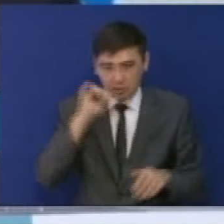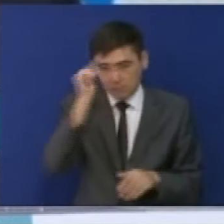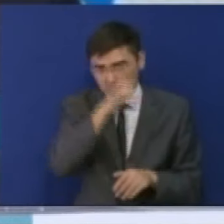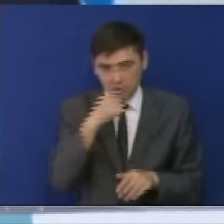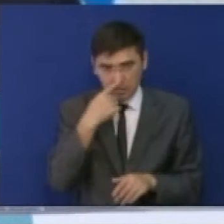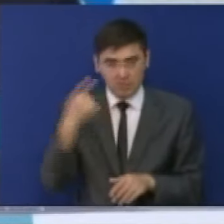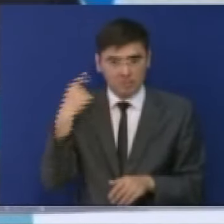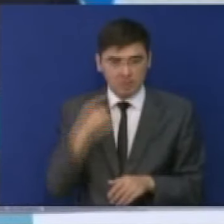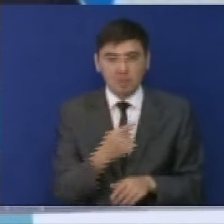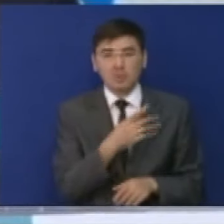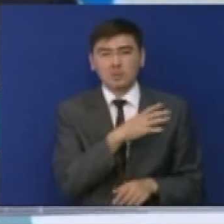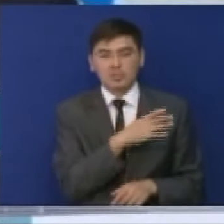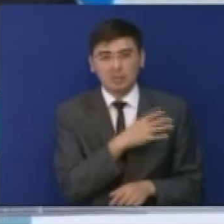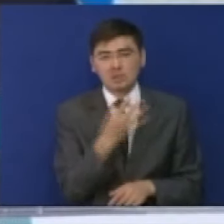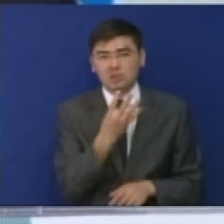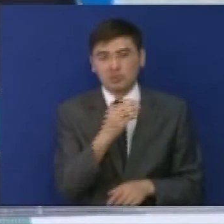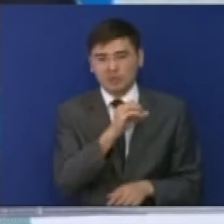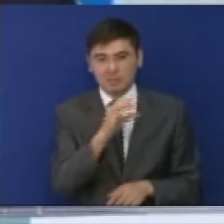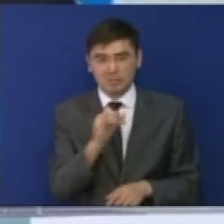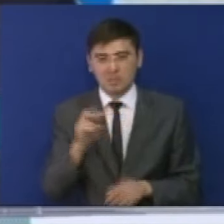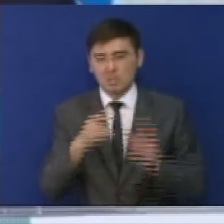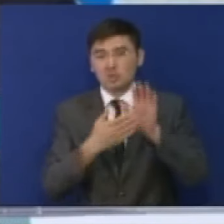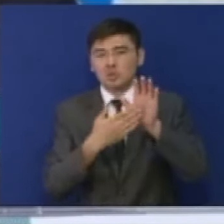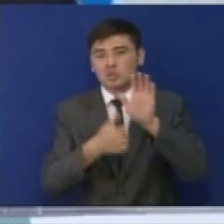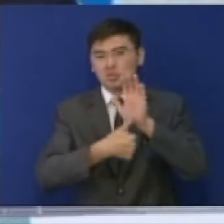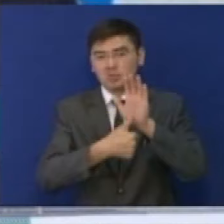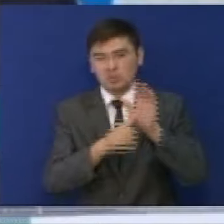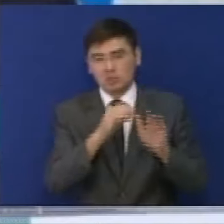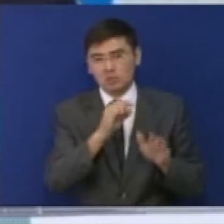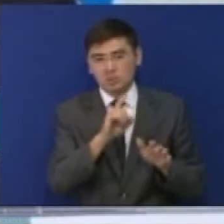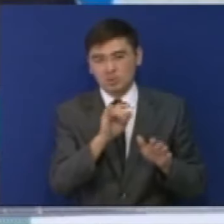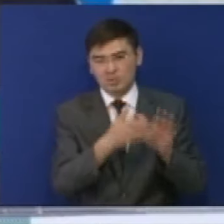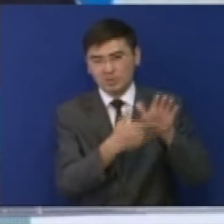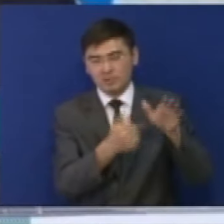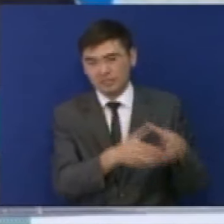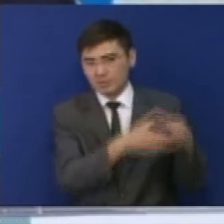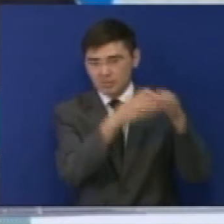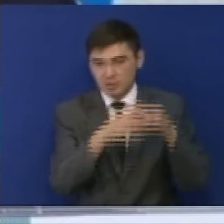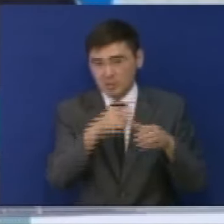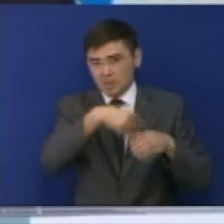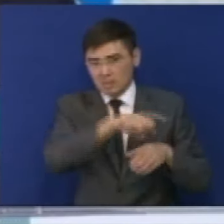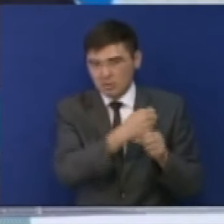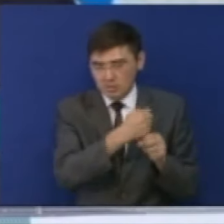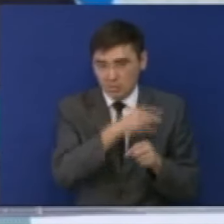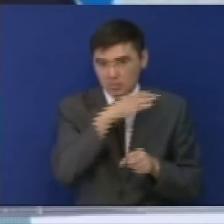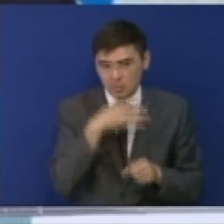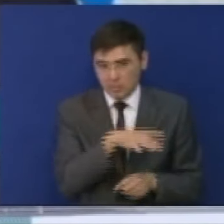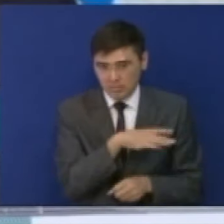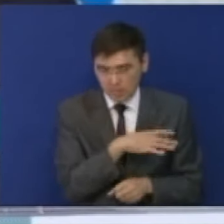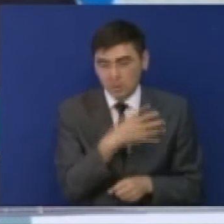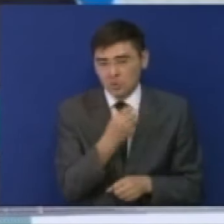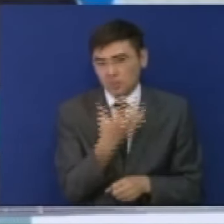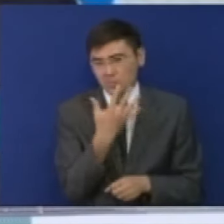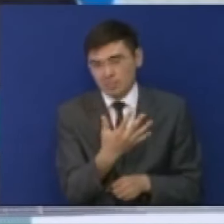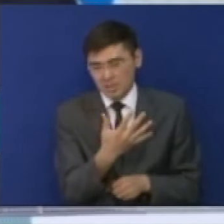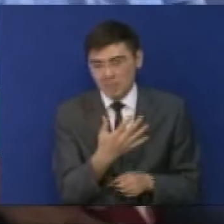Недавно состоялась четвертая сессия шестого созыва парламента. В ее рамках проделана большая работа. Стоит отметить, что также состоялось 5 заседаний